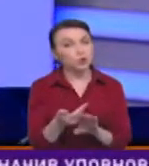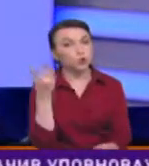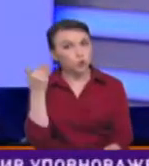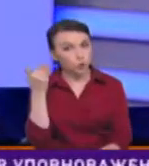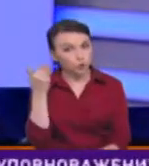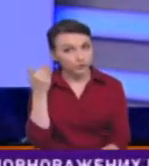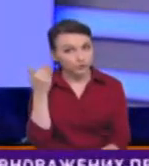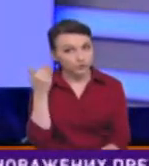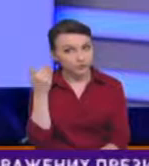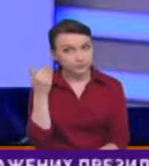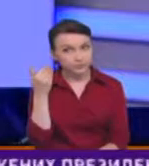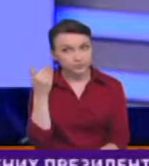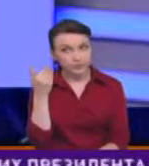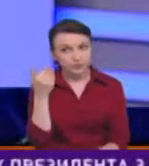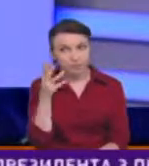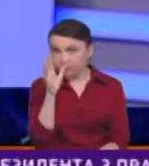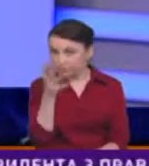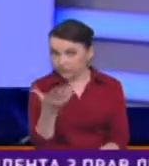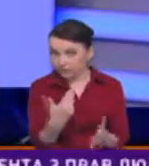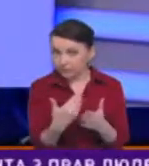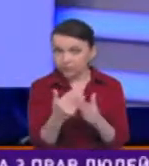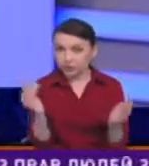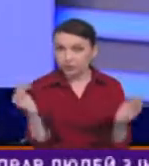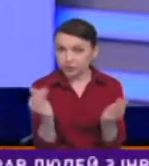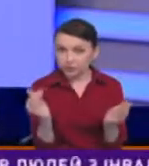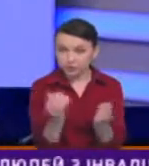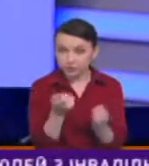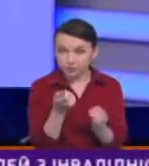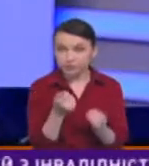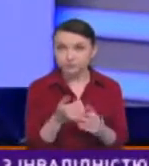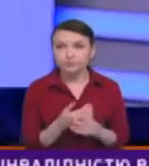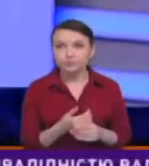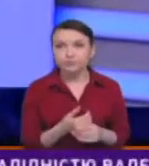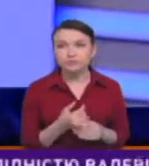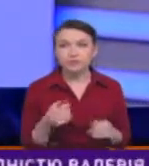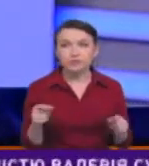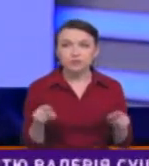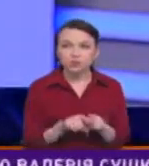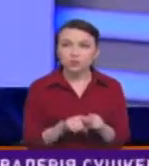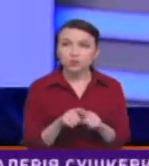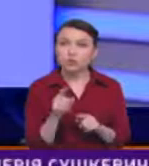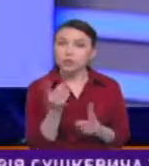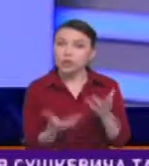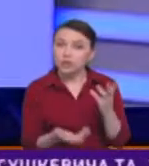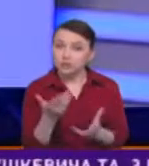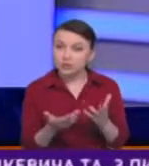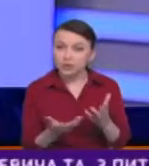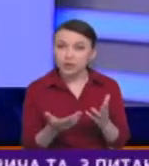то є достроково, не 5 років, так, а трохи менше. Менше, так, достроково. Також у разі дострокового